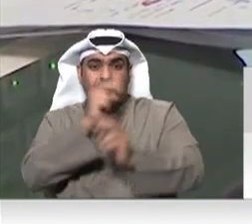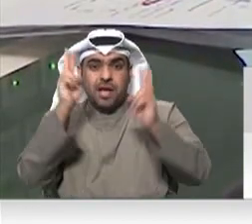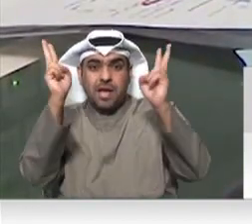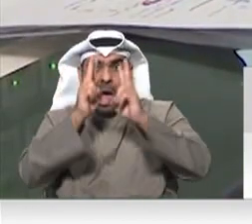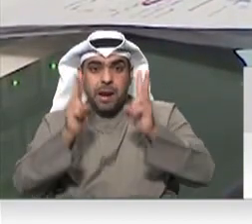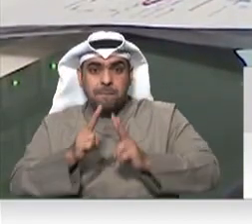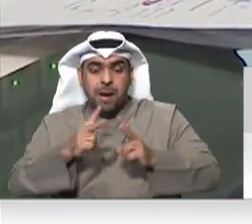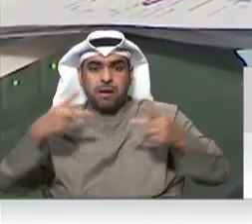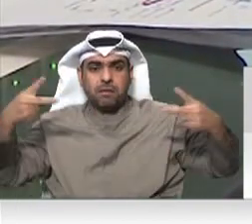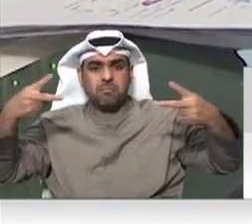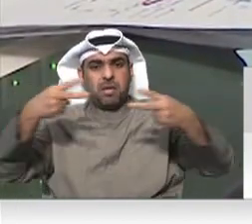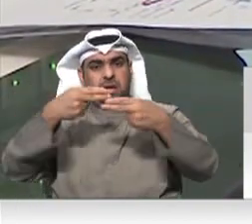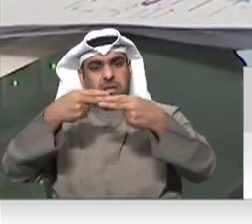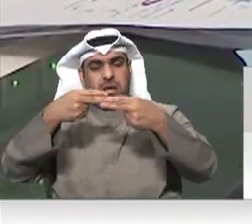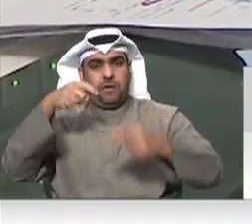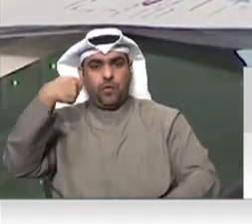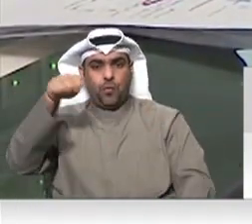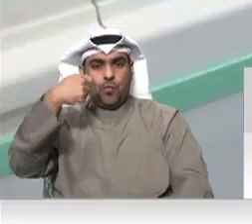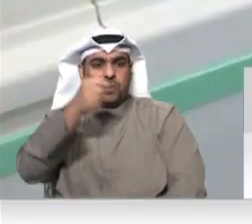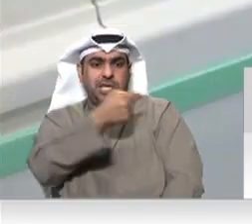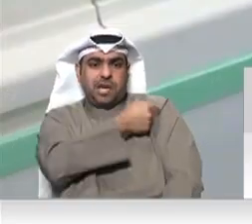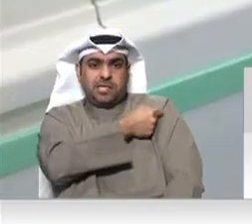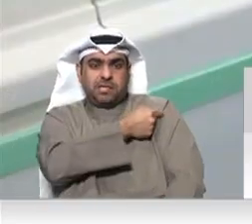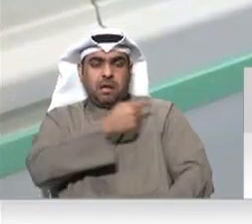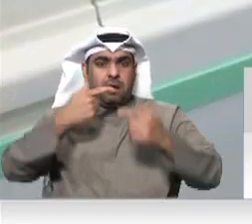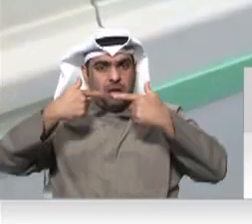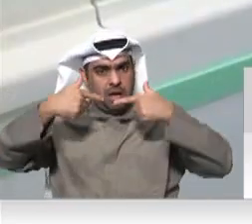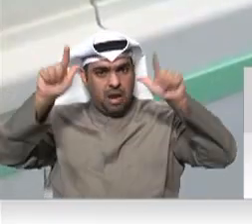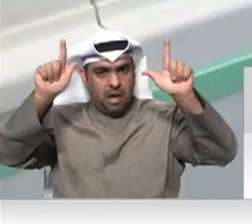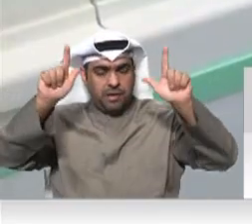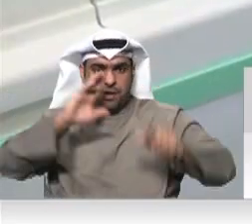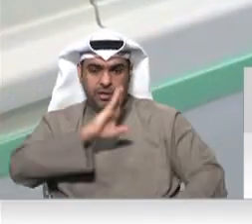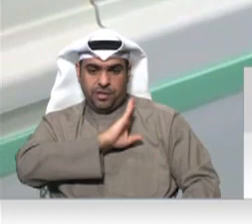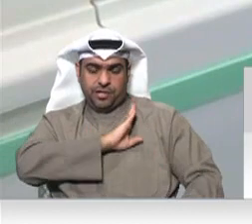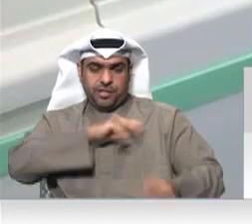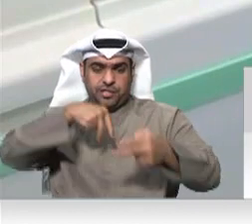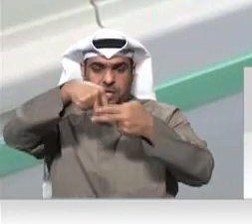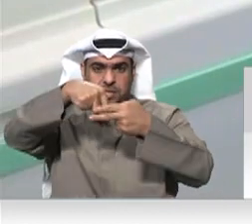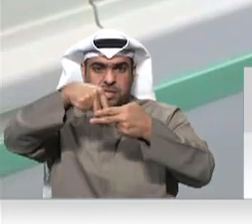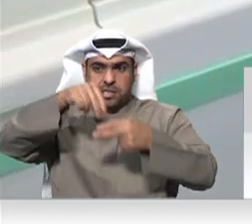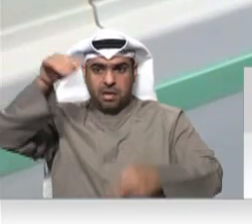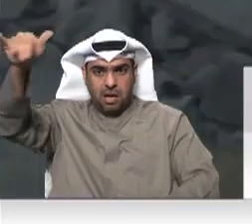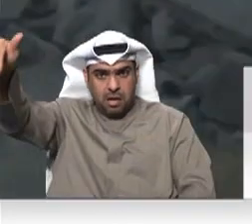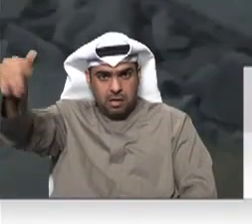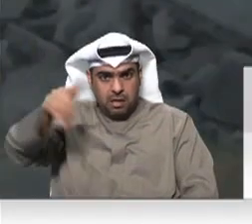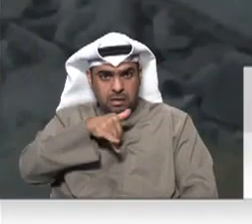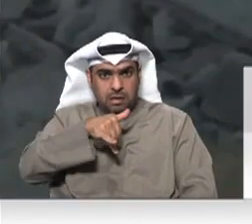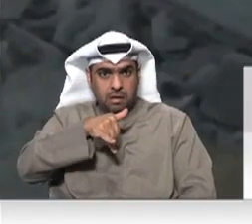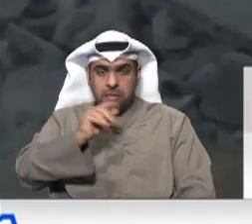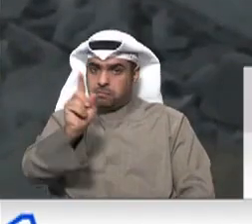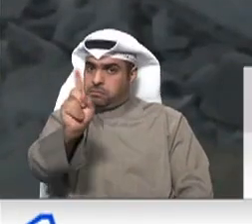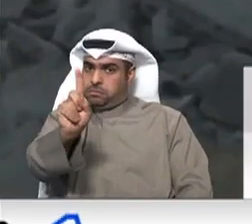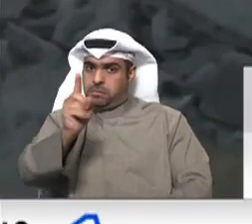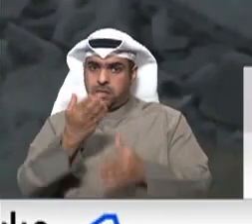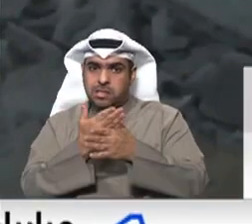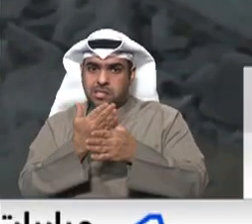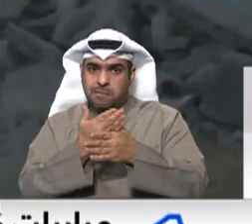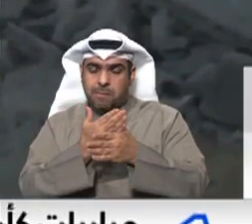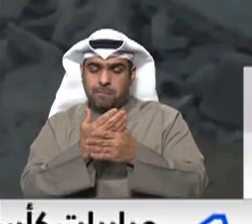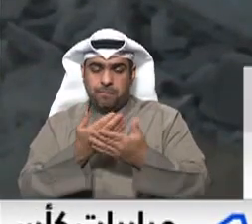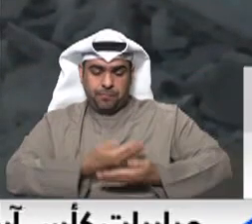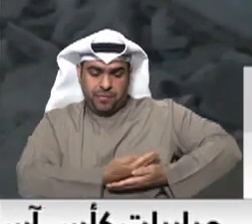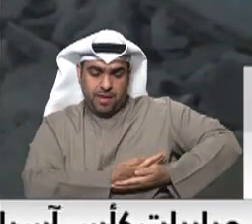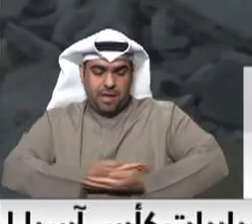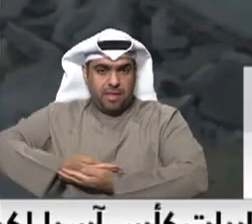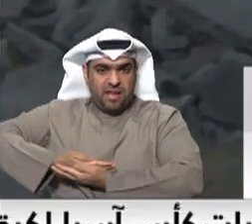الخطر المحدق بحياة الجرحى والمرضى، خاصة أطفال الحضانات داخل المشفى. كما وشنت طائرات